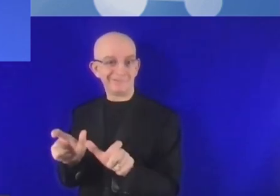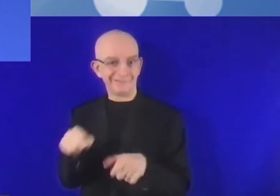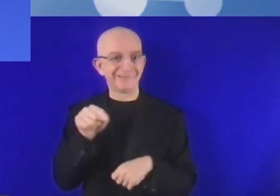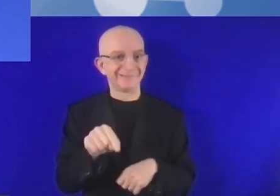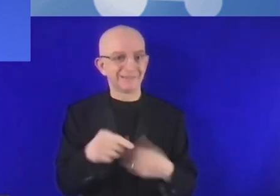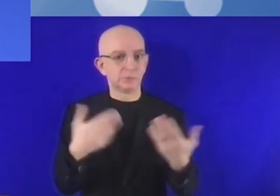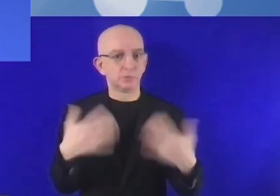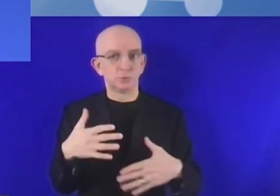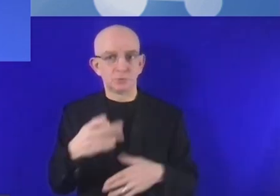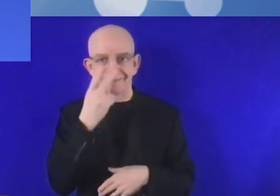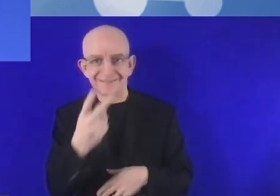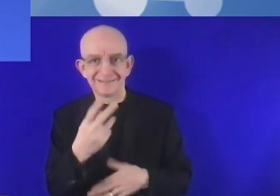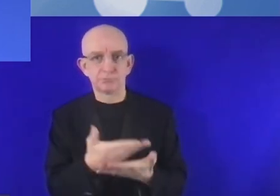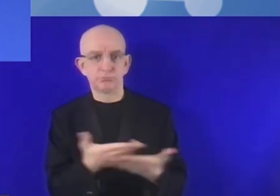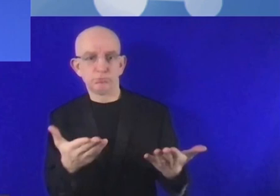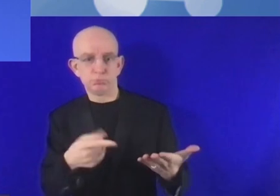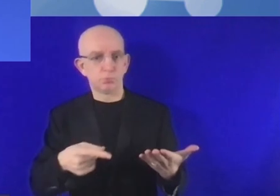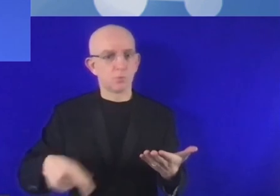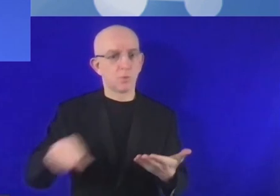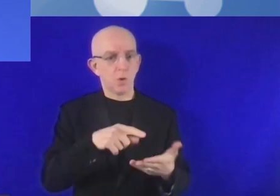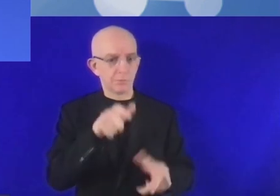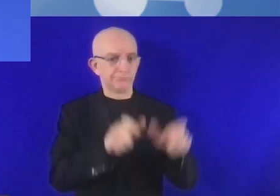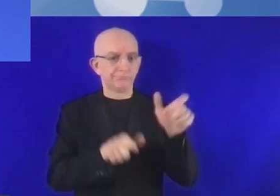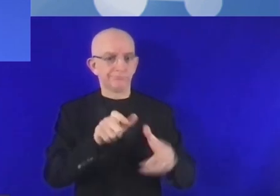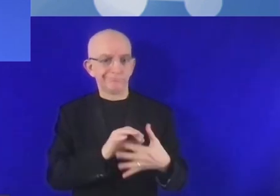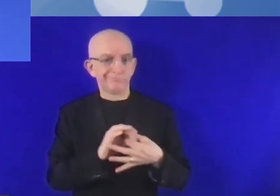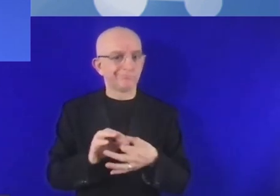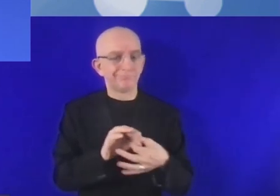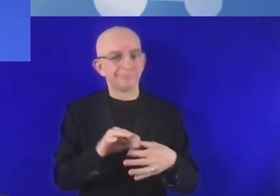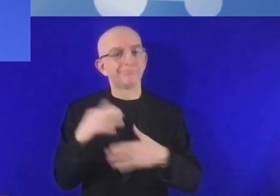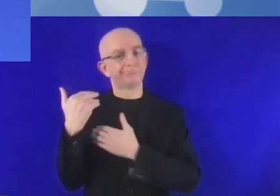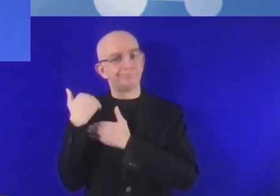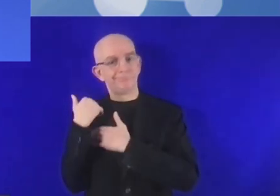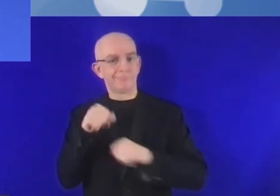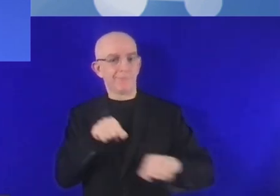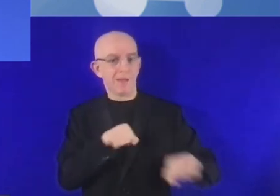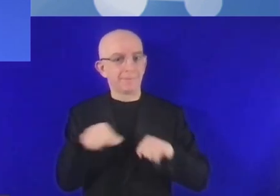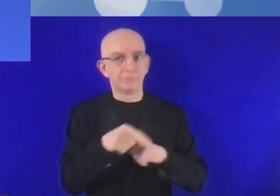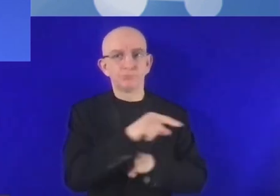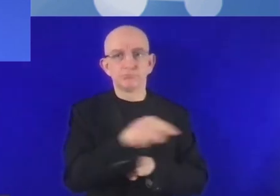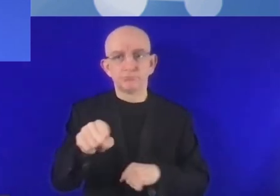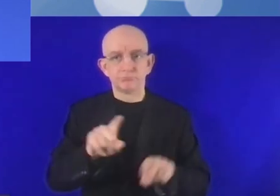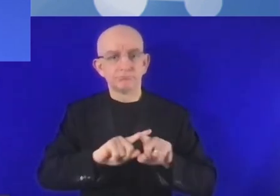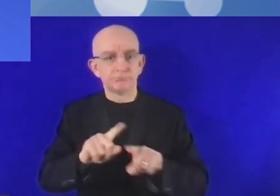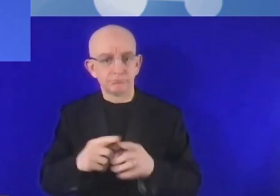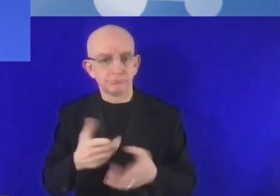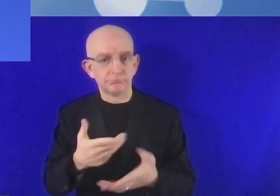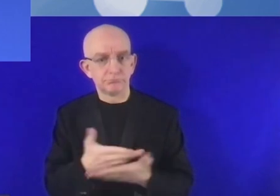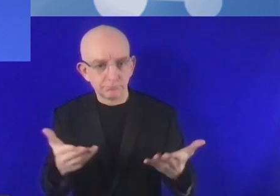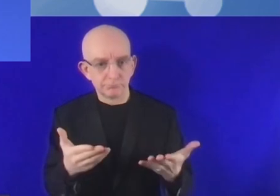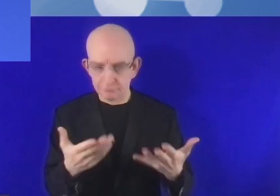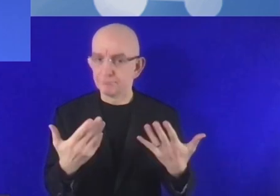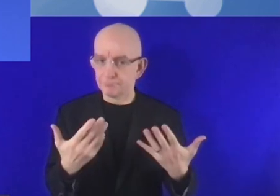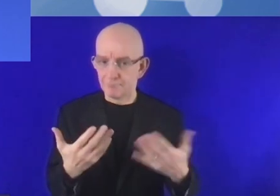bloki, które pojawiły się w spotkaniach, to jest potrzeba współpracy międzynarodowej, szczególnie właśnie tej